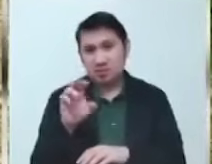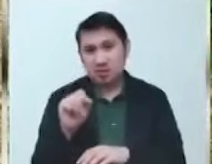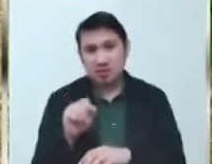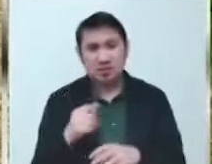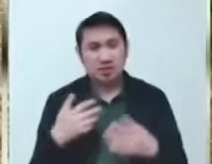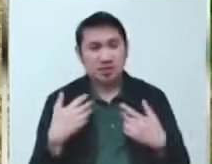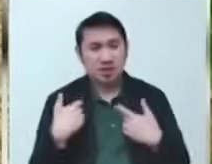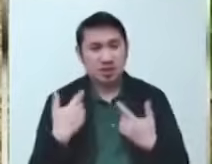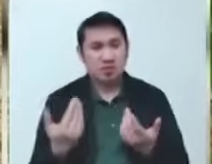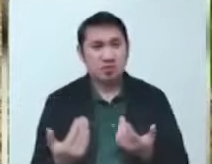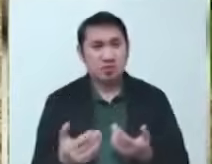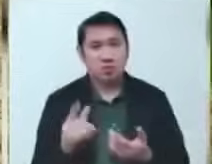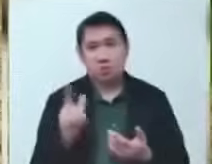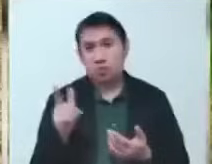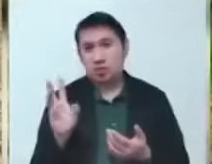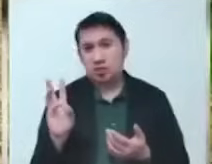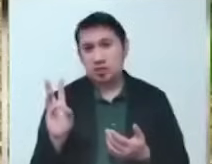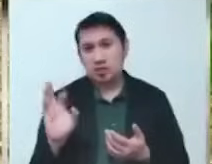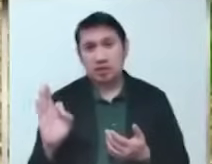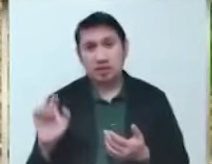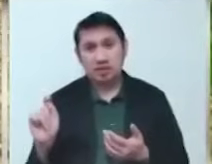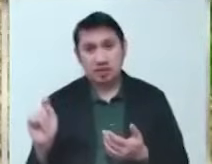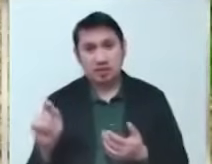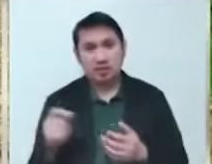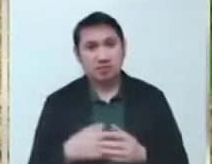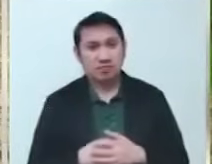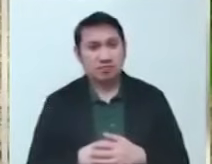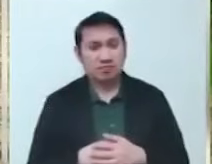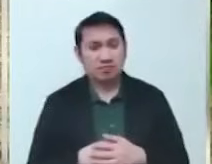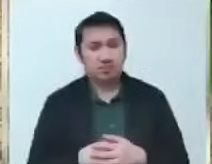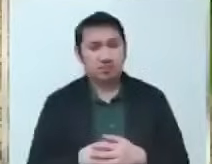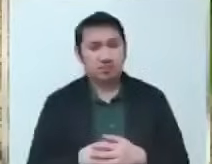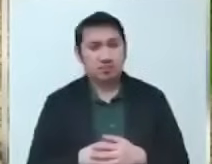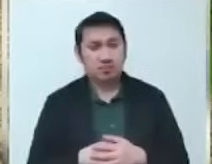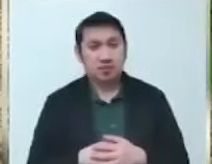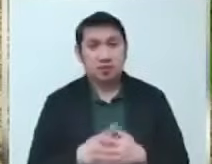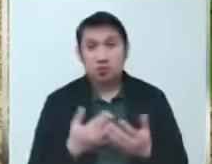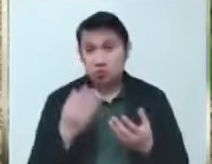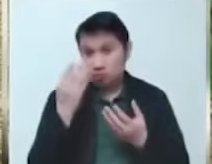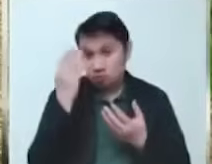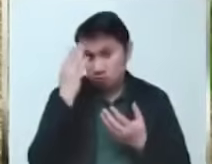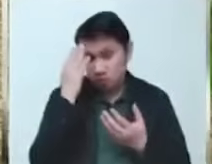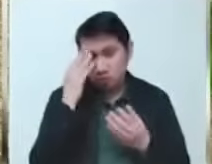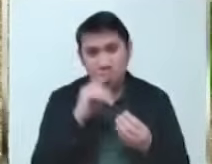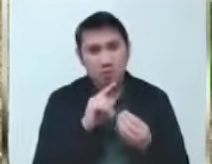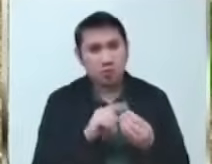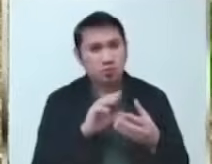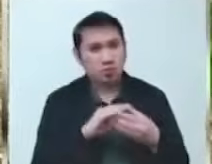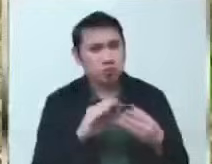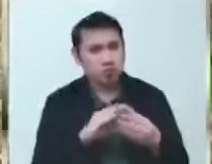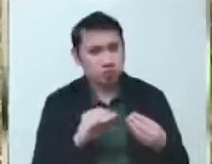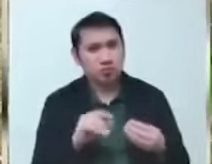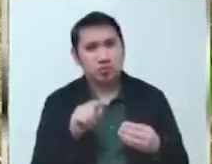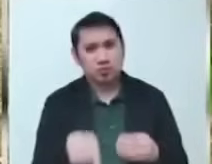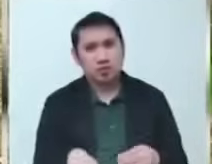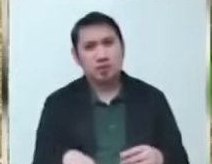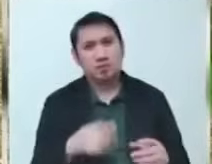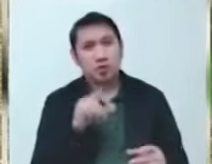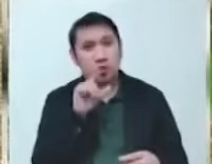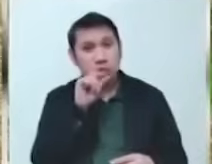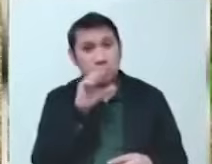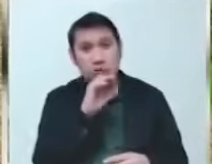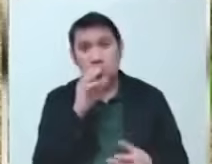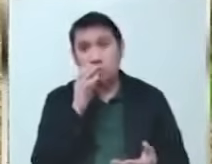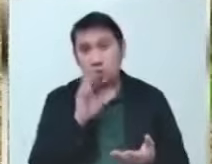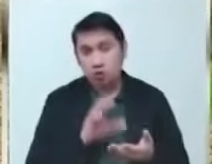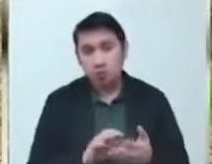sa 26 na talampakan mula sa lupa. Samantala, para malaman ang trivia sa likod ng viral na balita, i-tweet o i-comment lang, hashtag Kuya